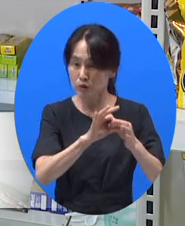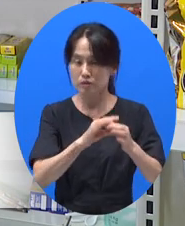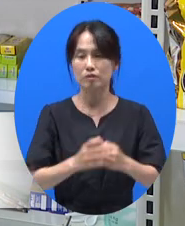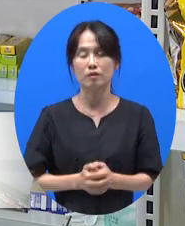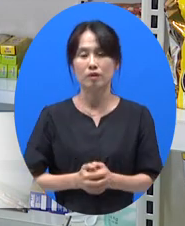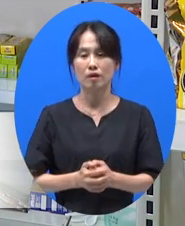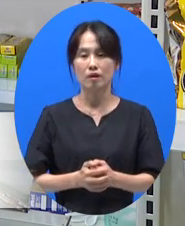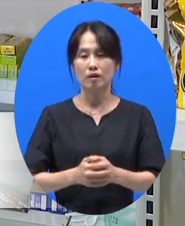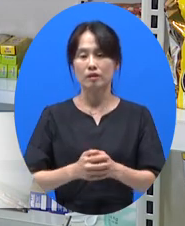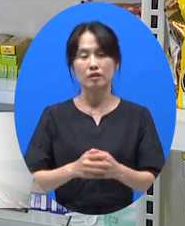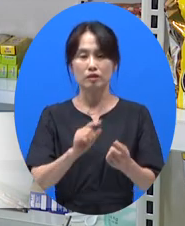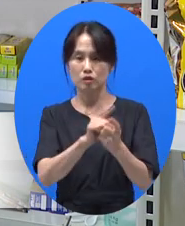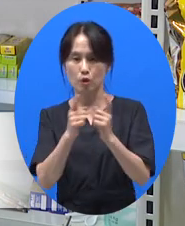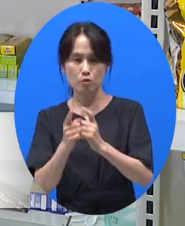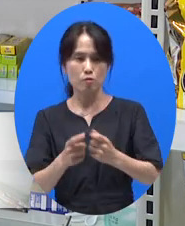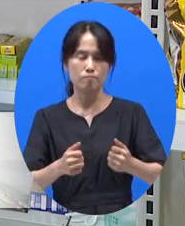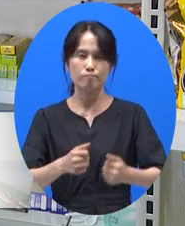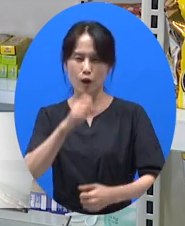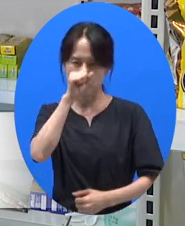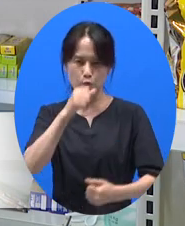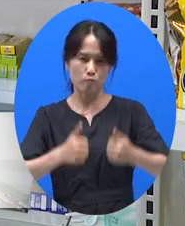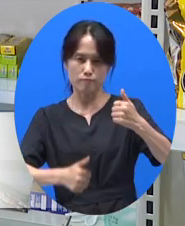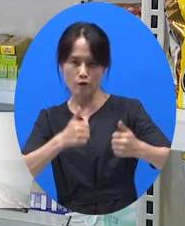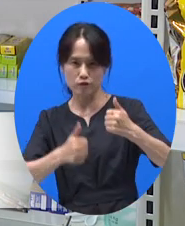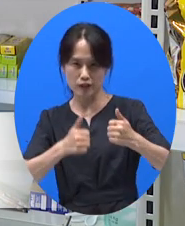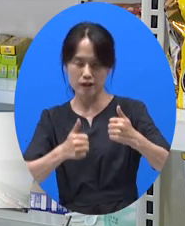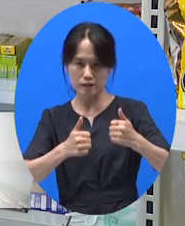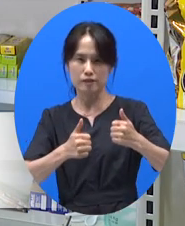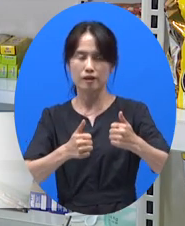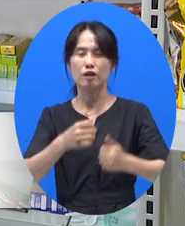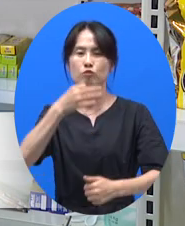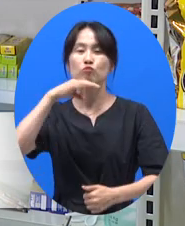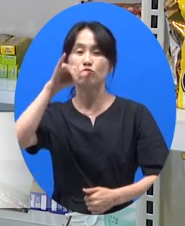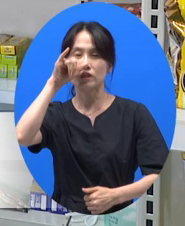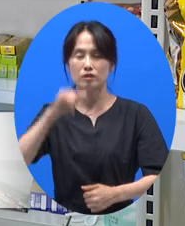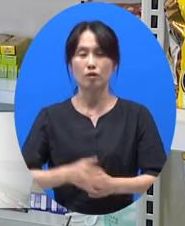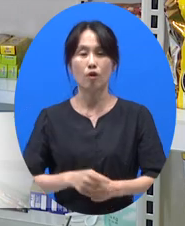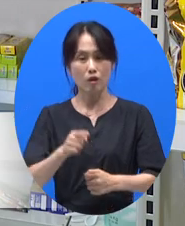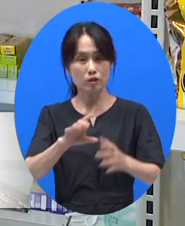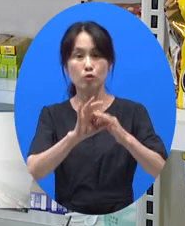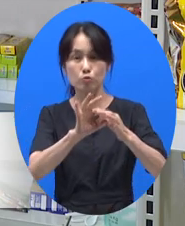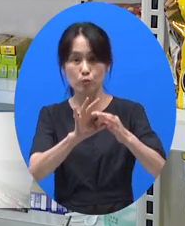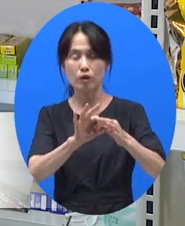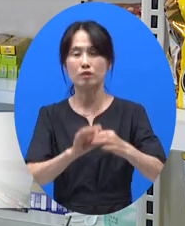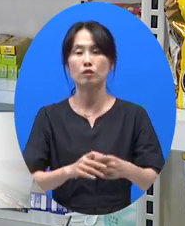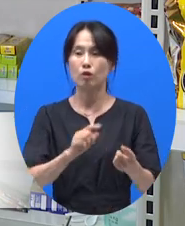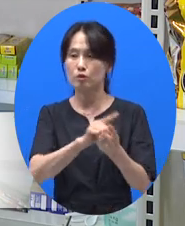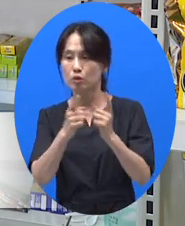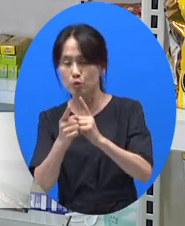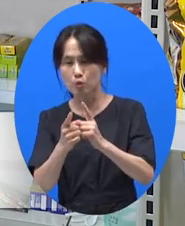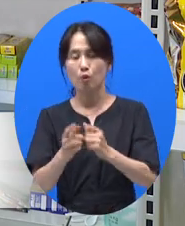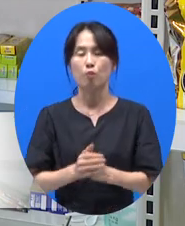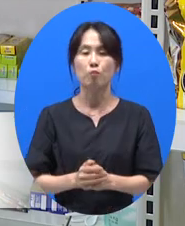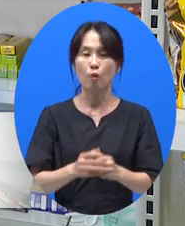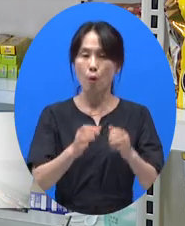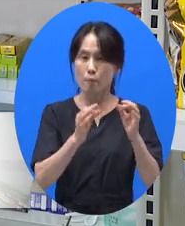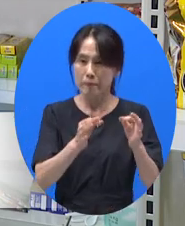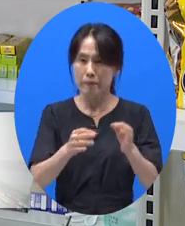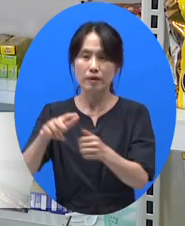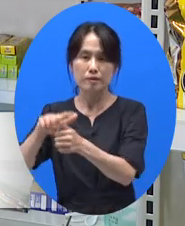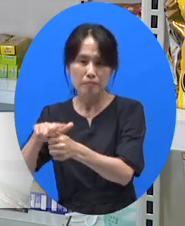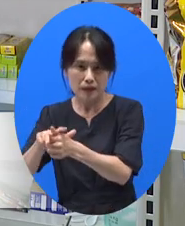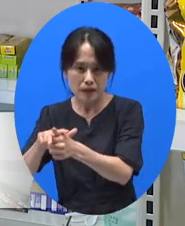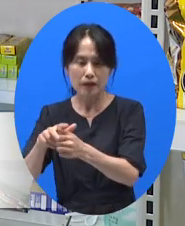간에는 서로 어떤 선의의 경쟁이 이루어질 거라고 생각을 하고요. 그걸 통해서 도내 푸드뱅크